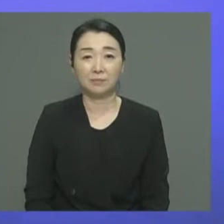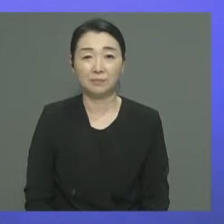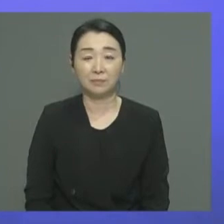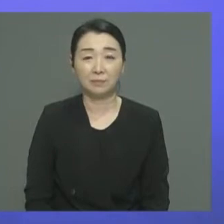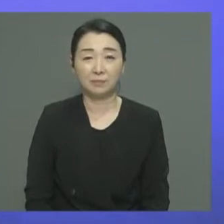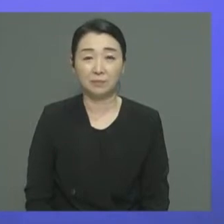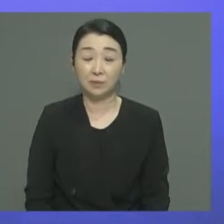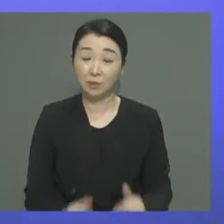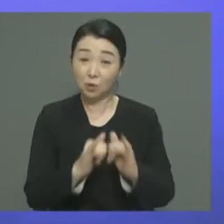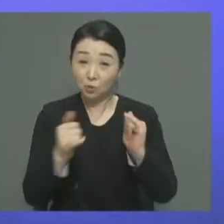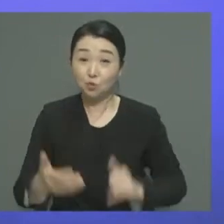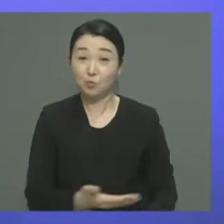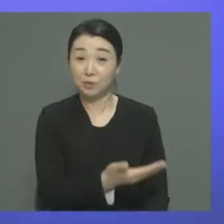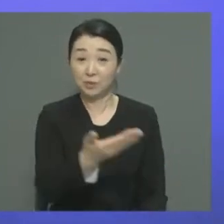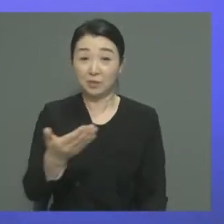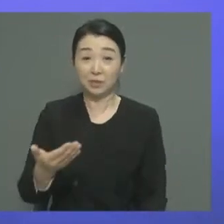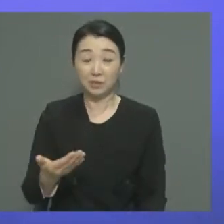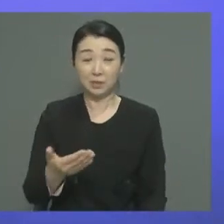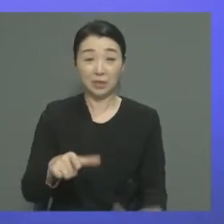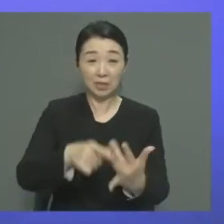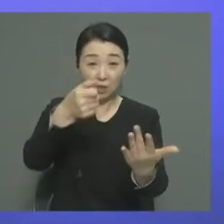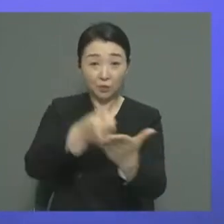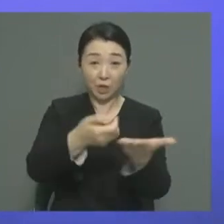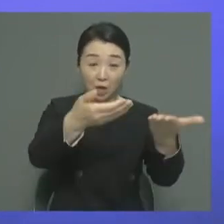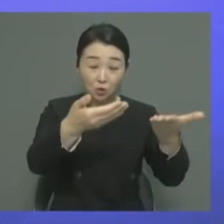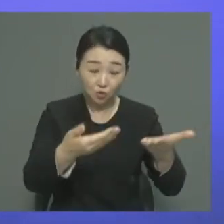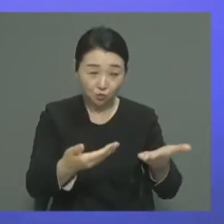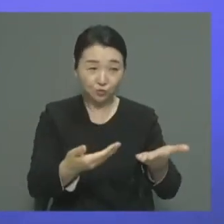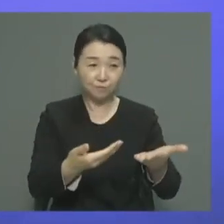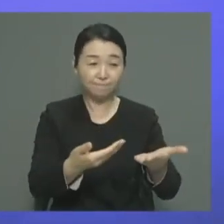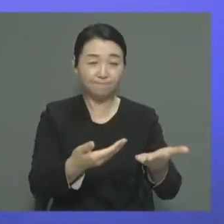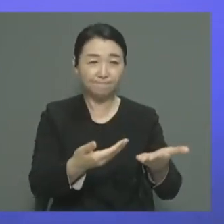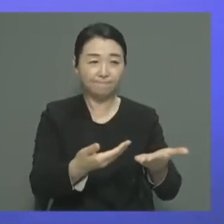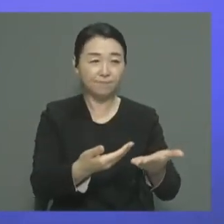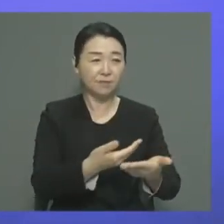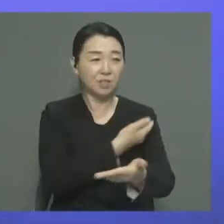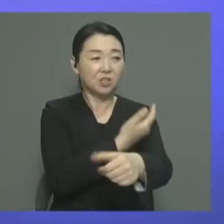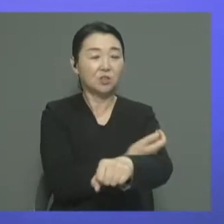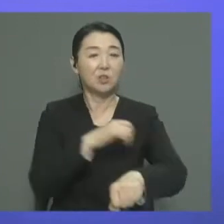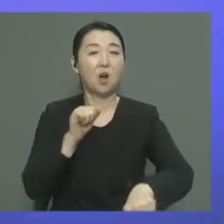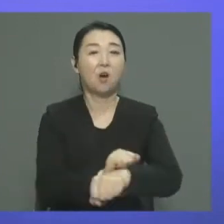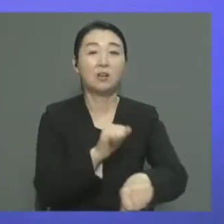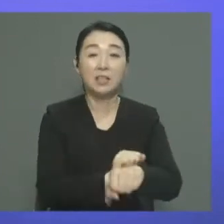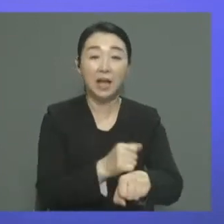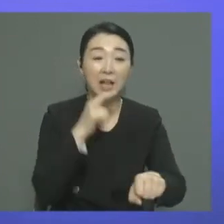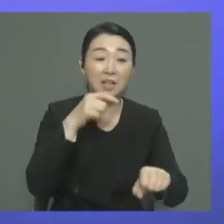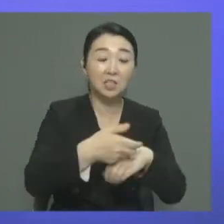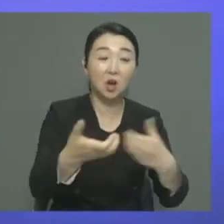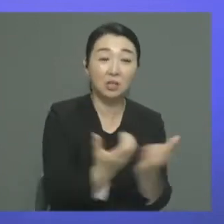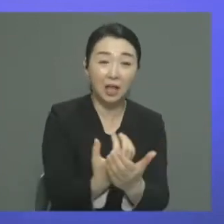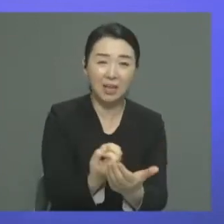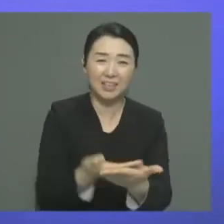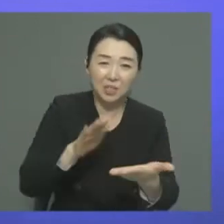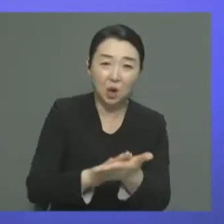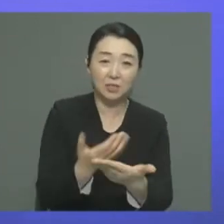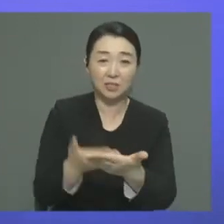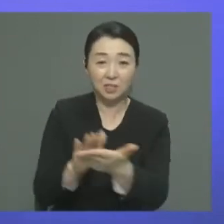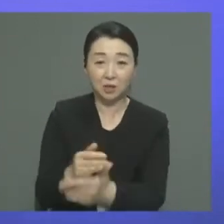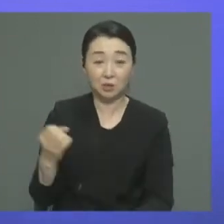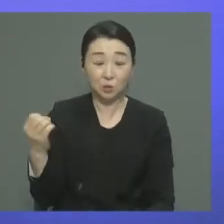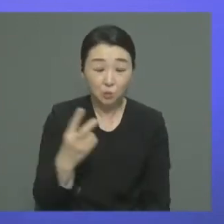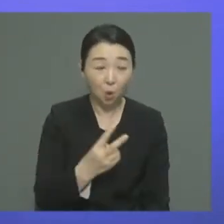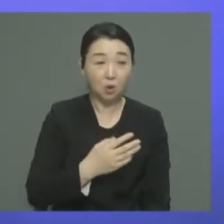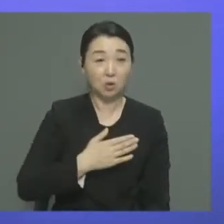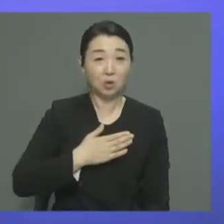국민이 흔쾌하게 선택할 윤후 난 정당으로 혁신하고 또 혁신 해서 각자도생